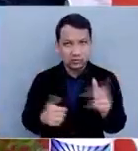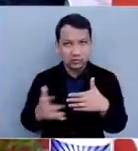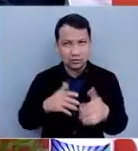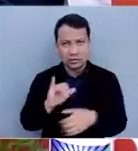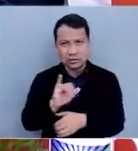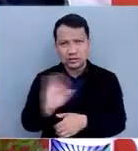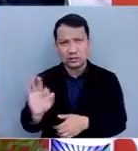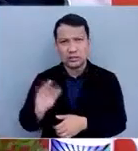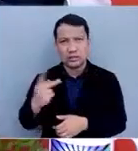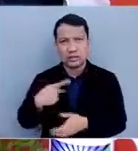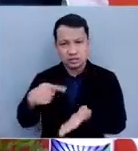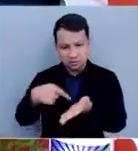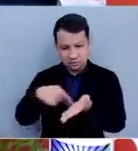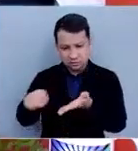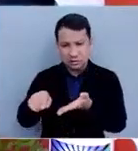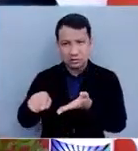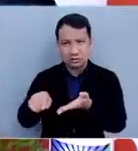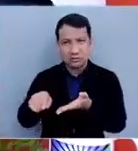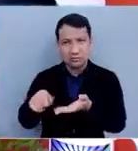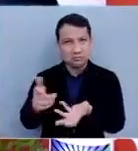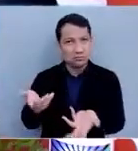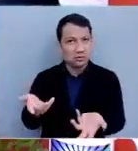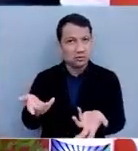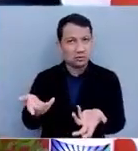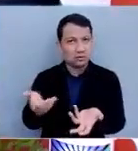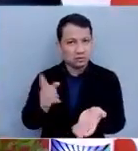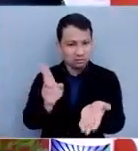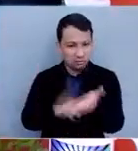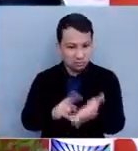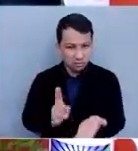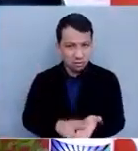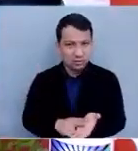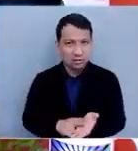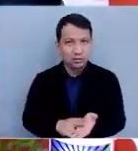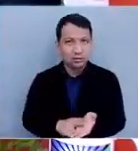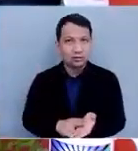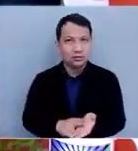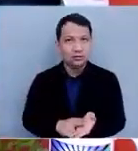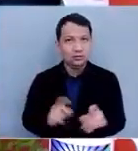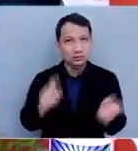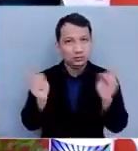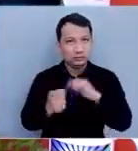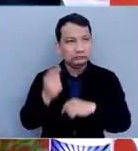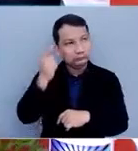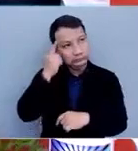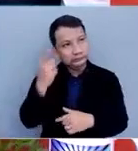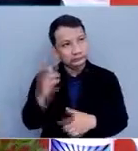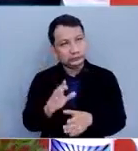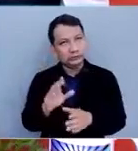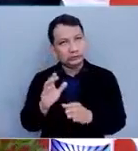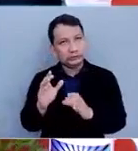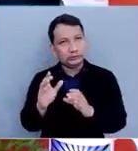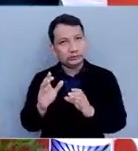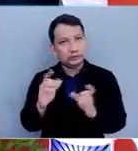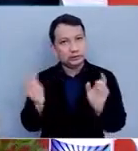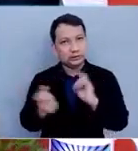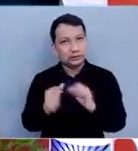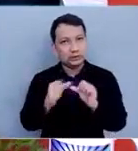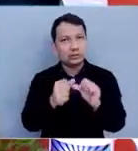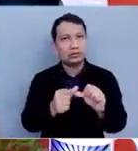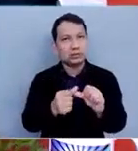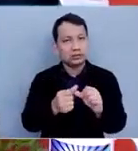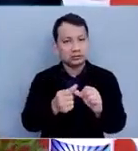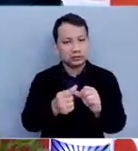if nagkabayaran na, okay? Pero nakapirmahan na, pero biglang nabago ang isip ng may-ari ng resort at itutuloy